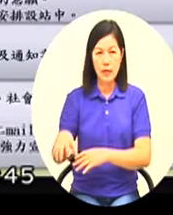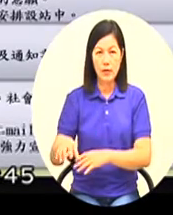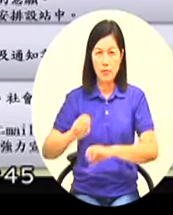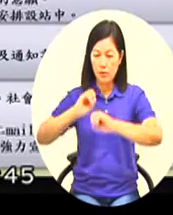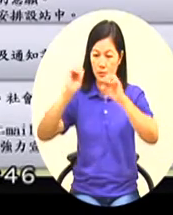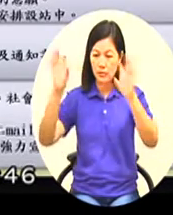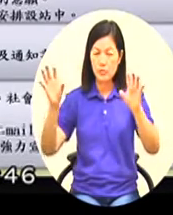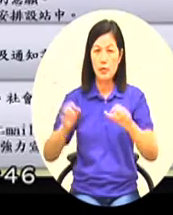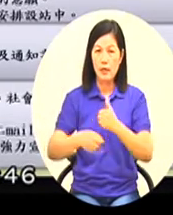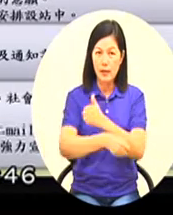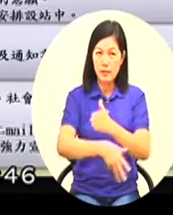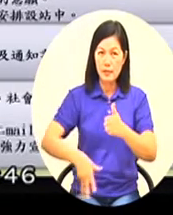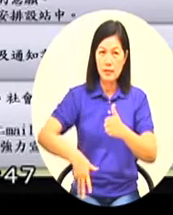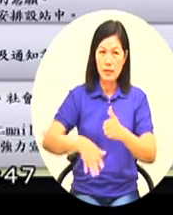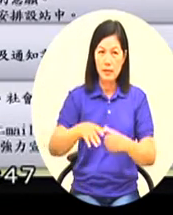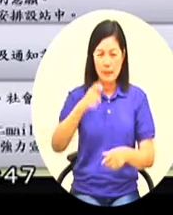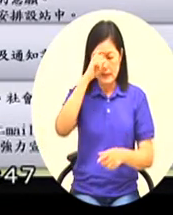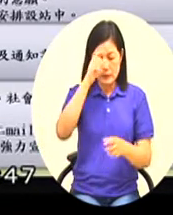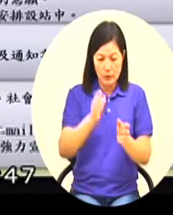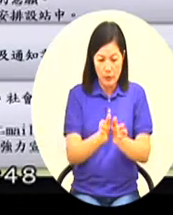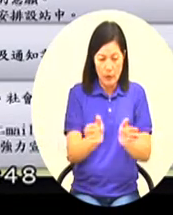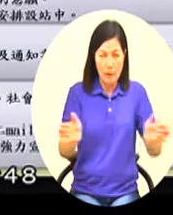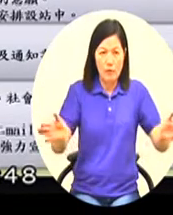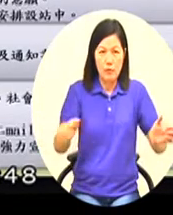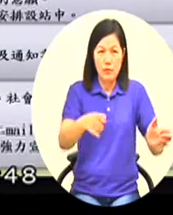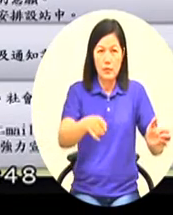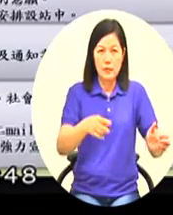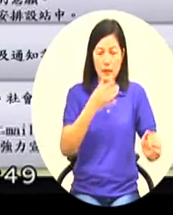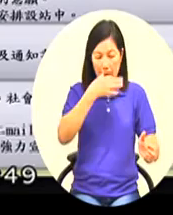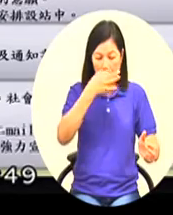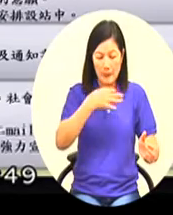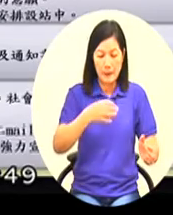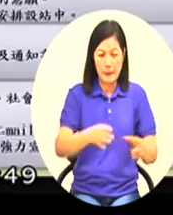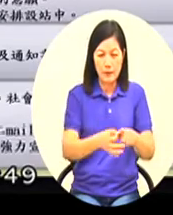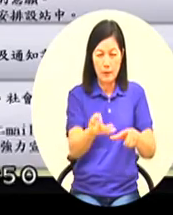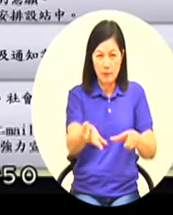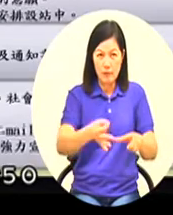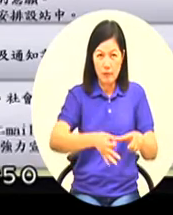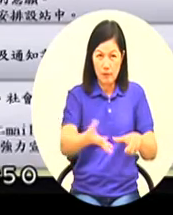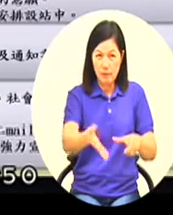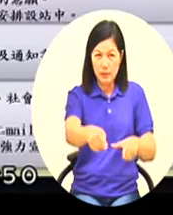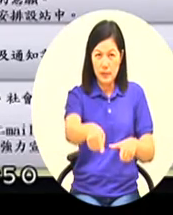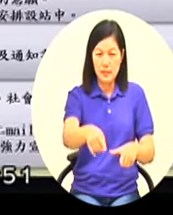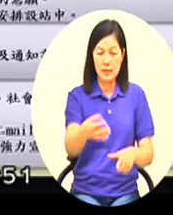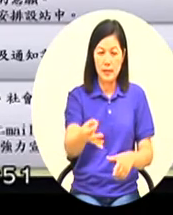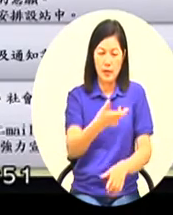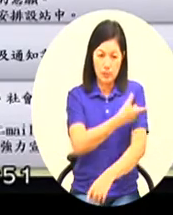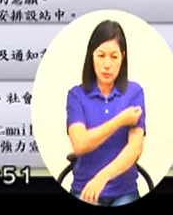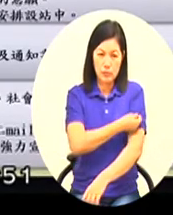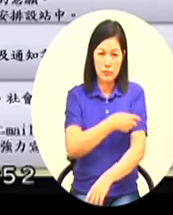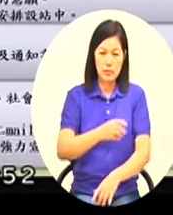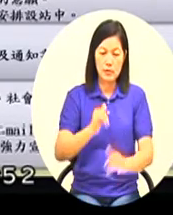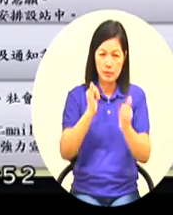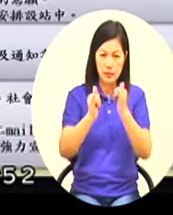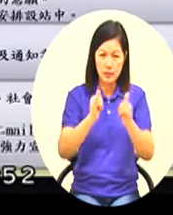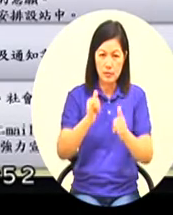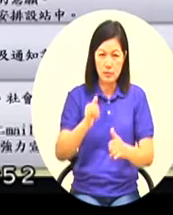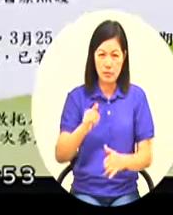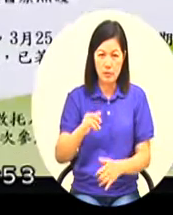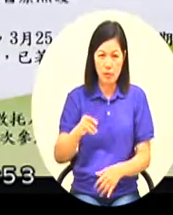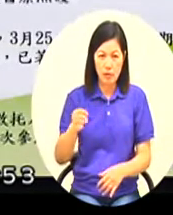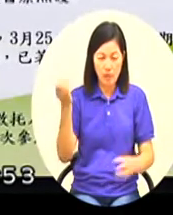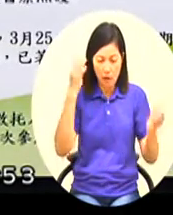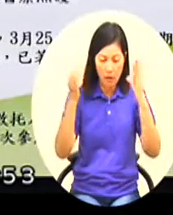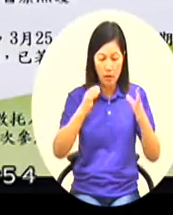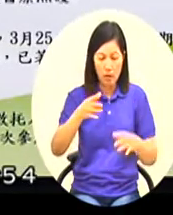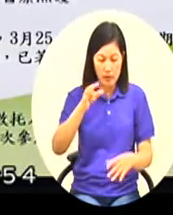道，去希望把这样子一个扩大流感一个注射工会注射的一个范围的一个民众可以知道，在落实肠病毒